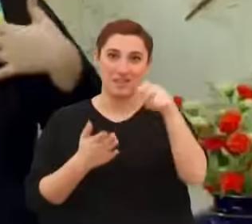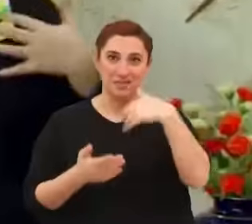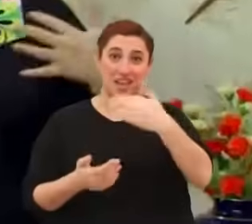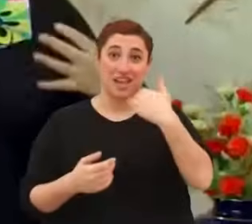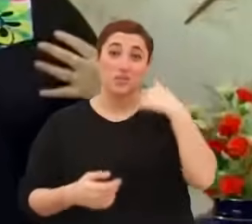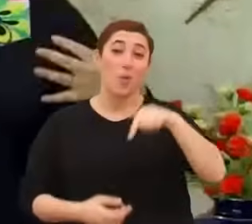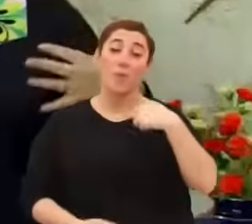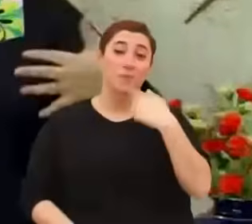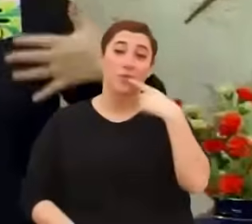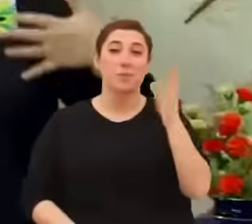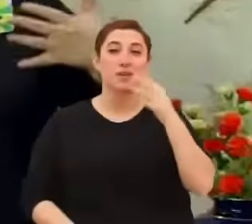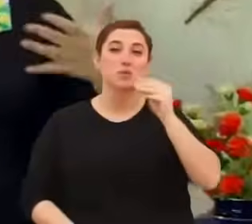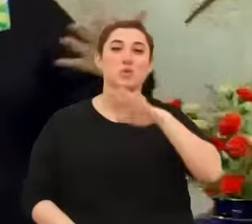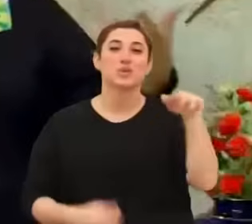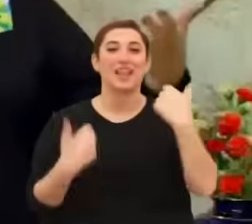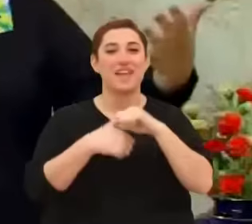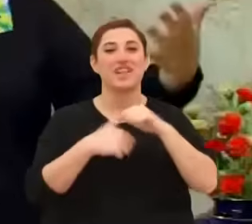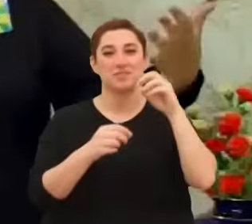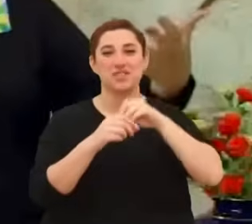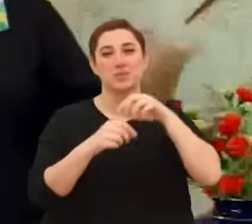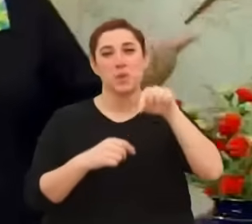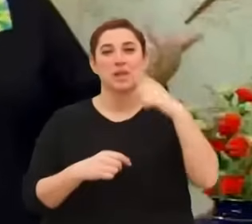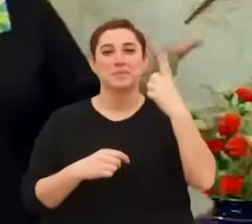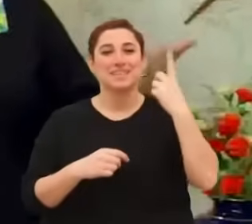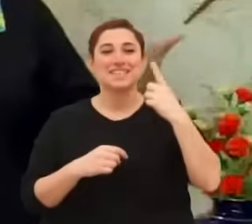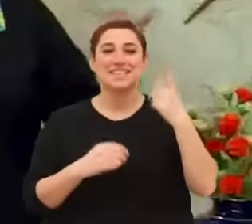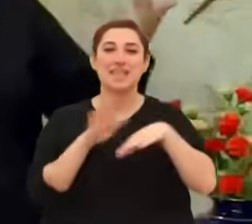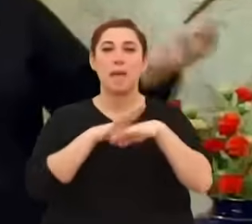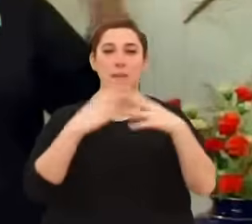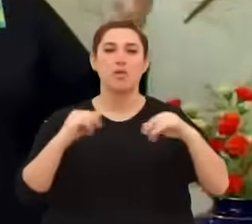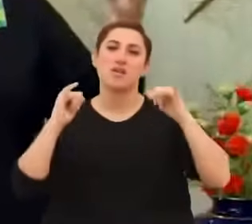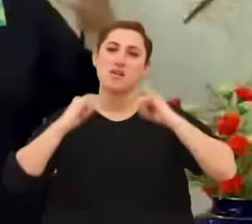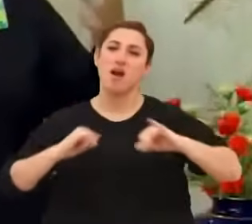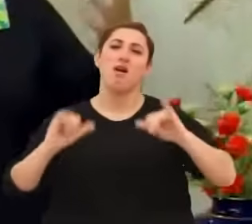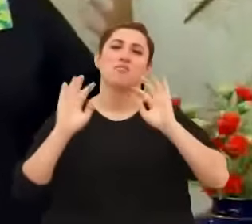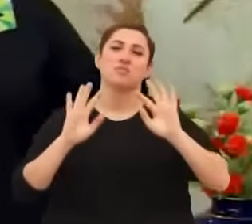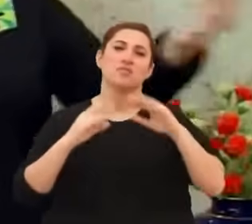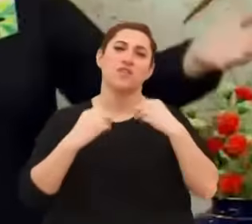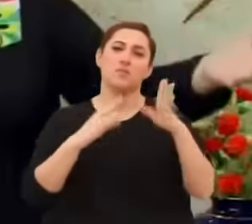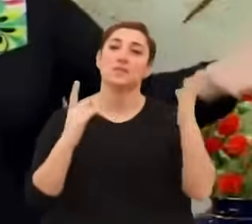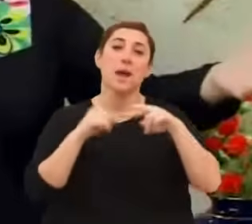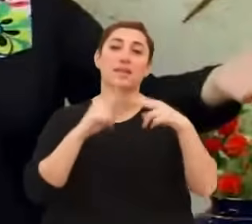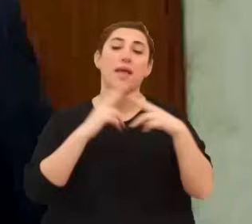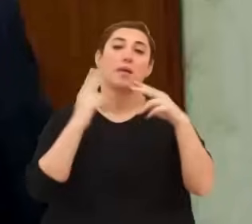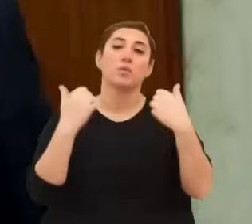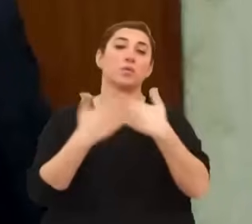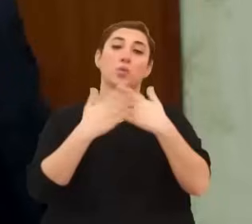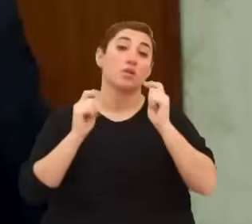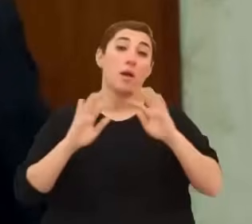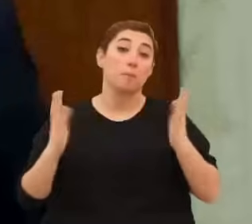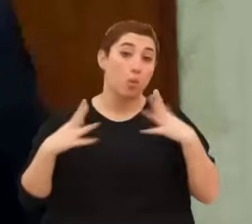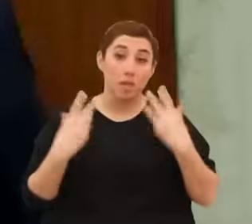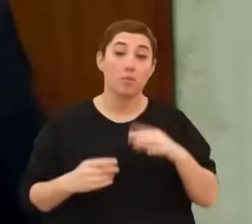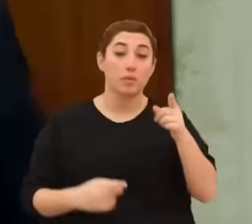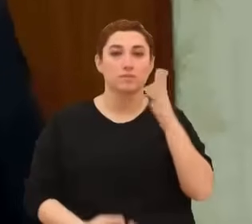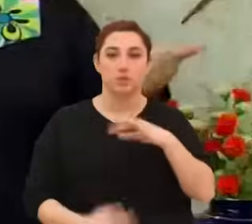bize. Hani o diyorum artık çocukları evlendirmemiz için de böyle bir vesile olur değil mi? Rahat rahat şey yaparız. Mesela Ahmet'e hemen düğün yapabiliriz.